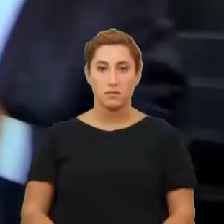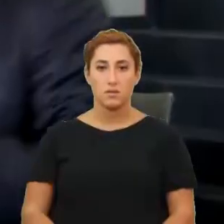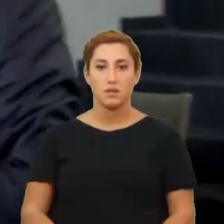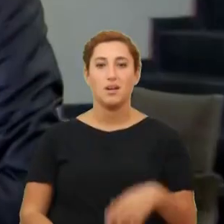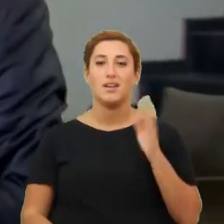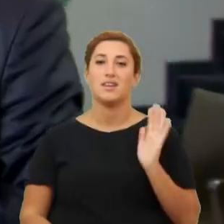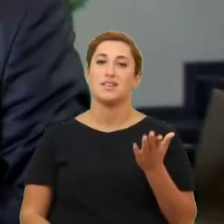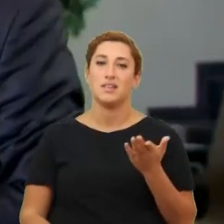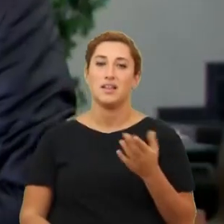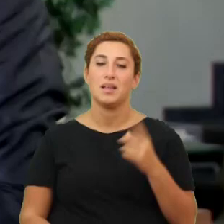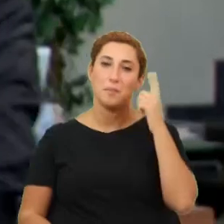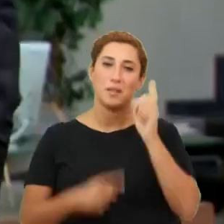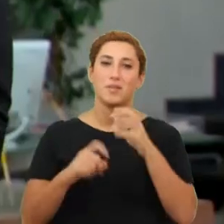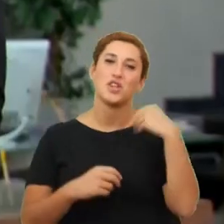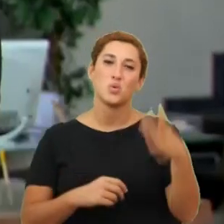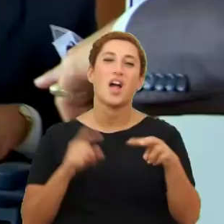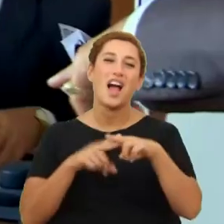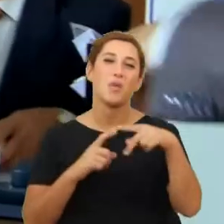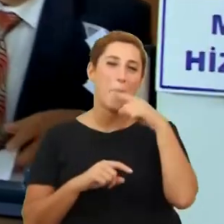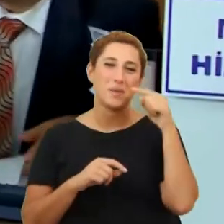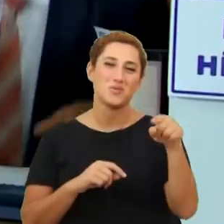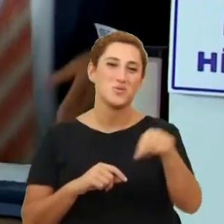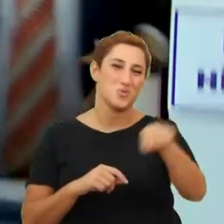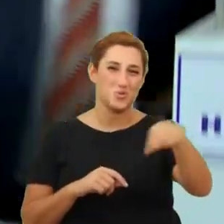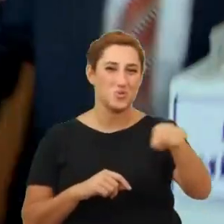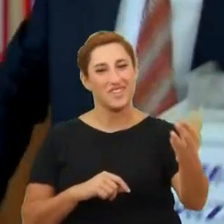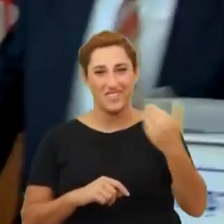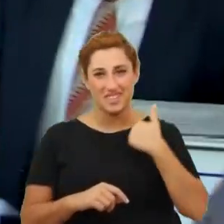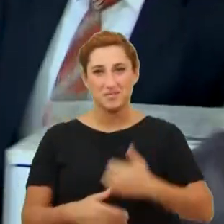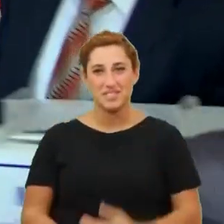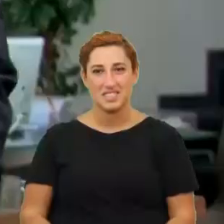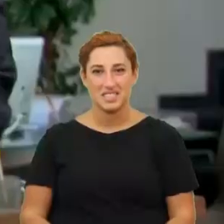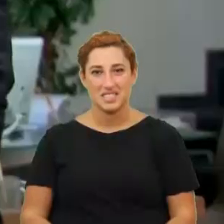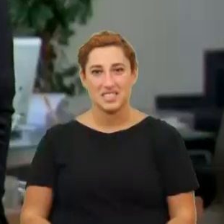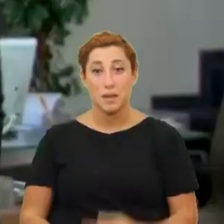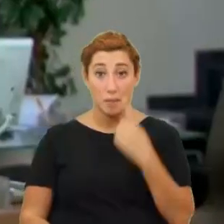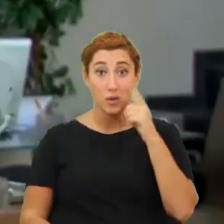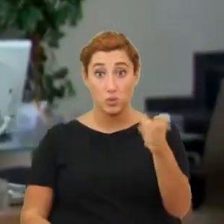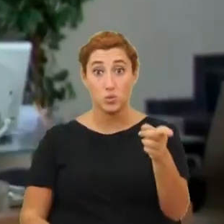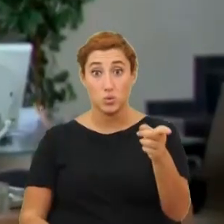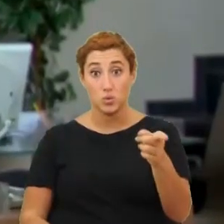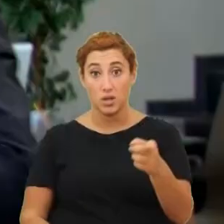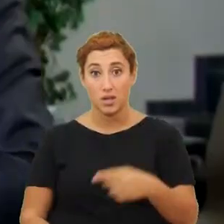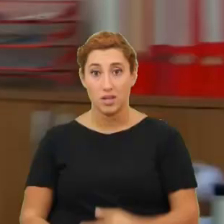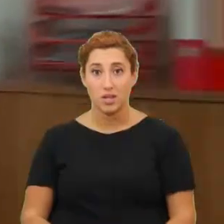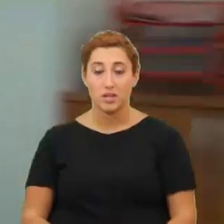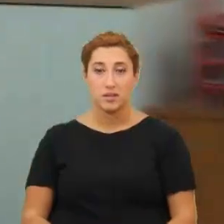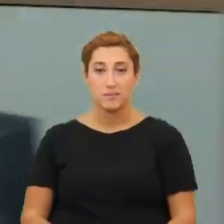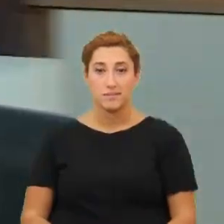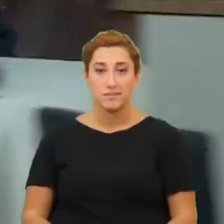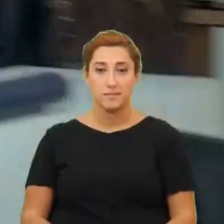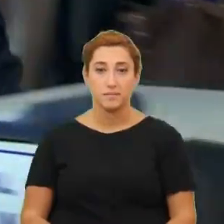Hay Allah ya, bilmecem düştü. Aydan Bey, şunu şey yapar mısınız bir? Bakın şurada.